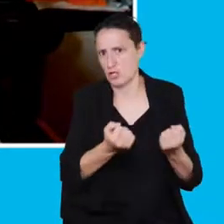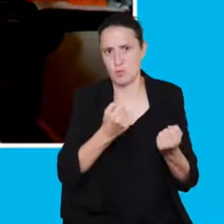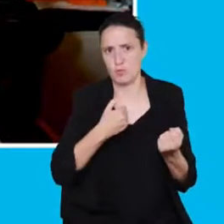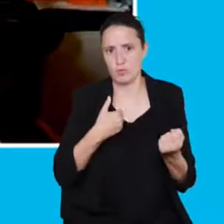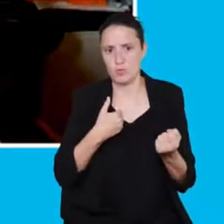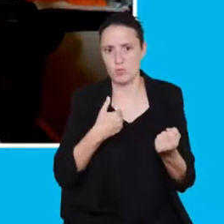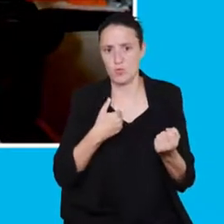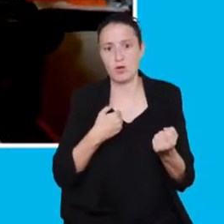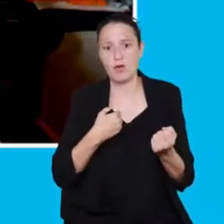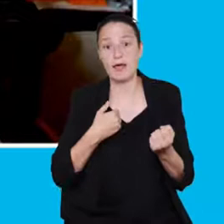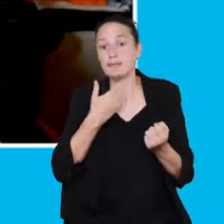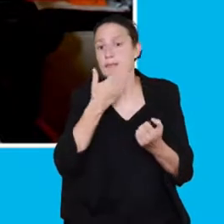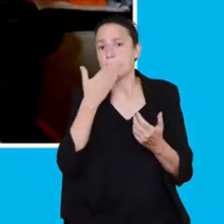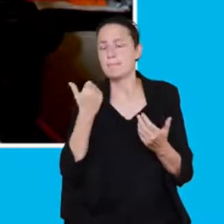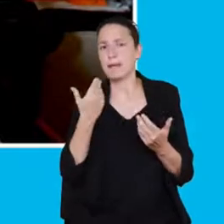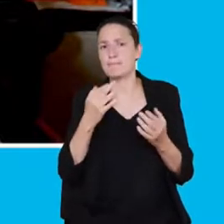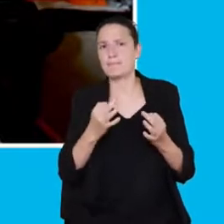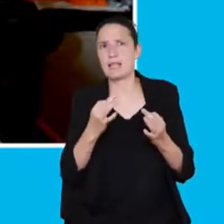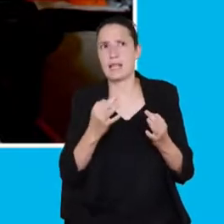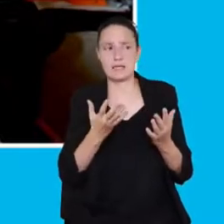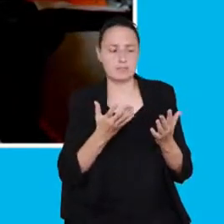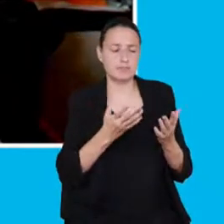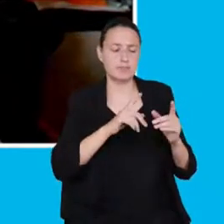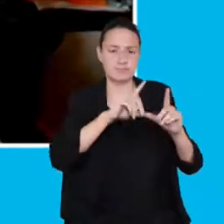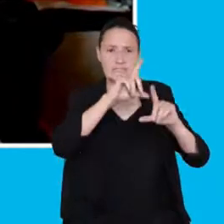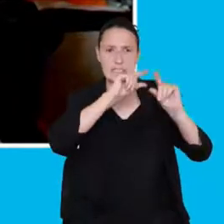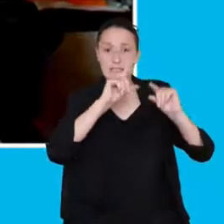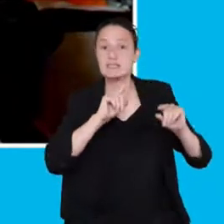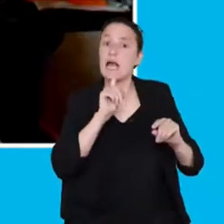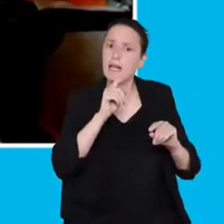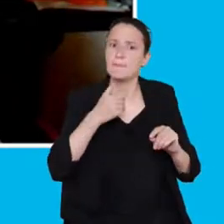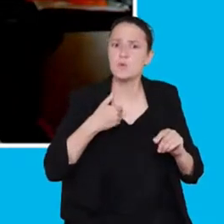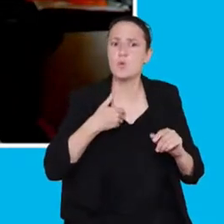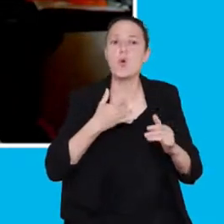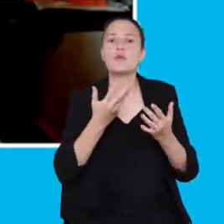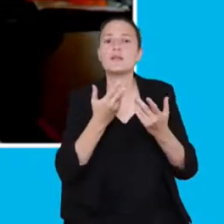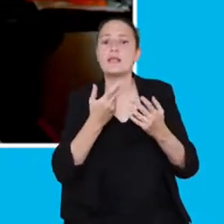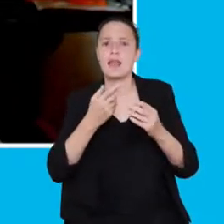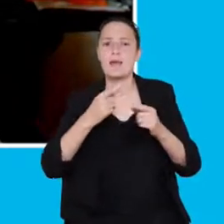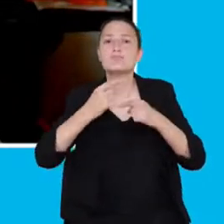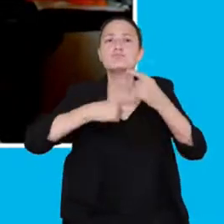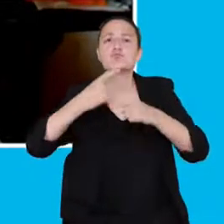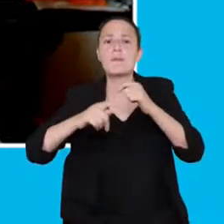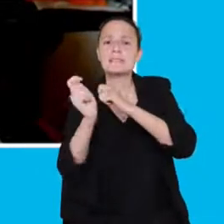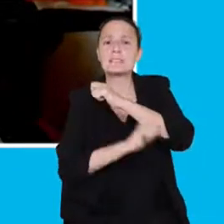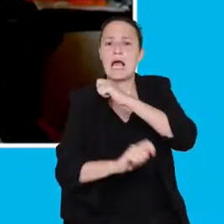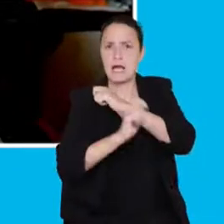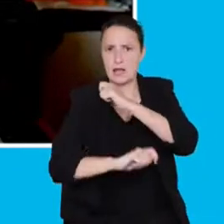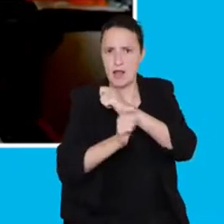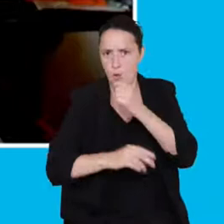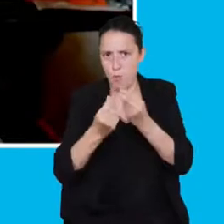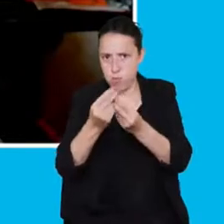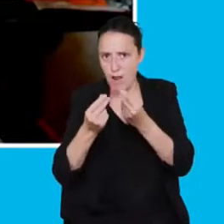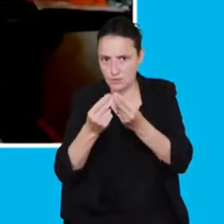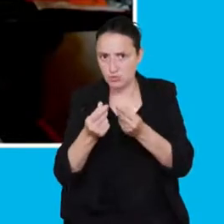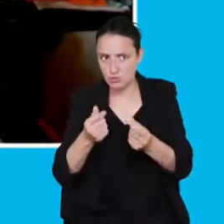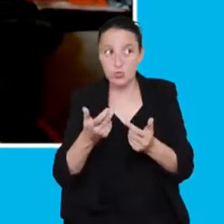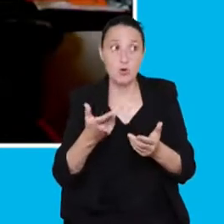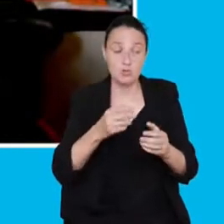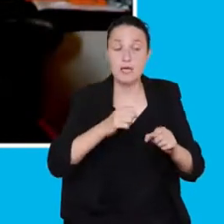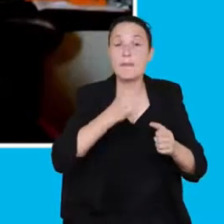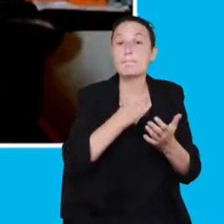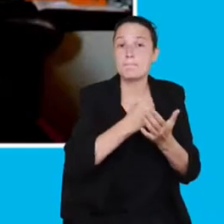chwili też nie mam pod ręką, ale są na przykład takie zestawienia, ile kar przemysł płacił za łamanie prawa pracy. To są potężne